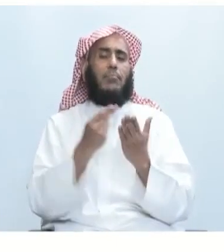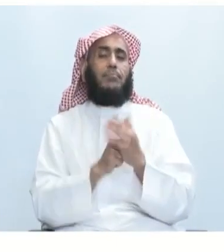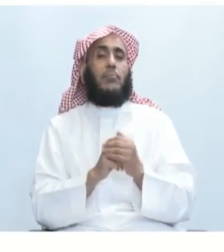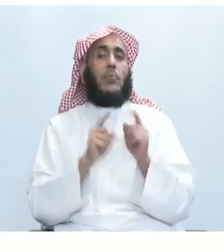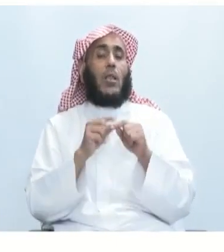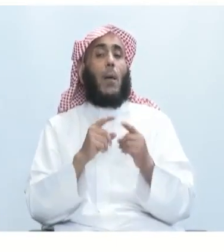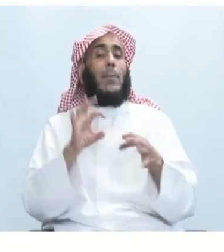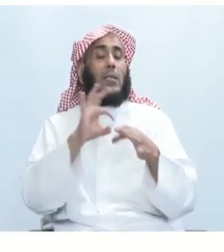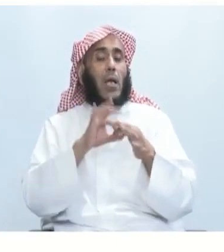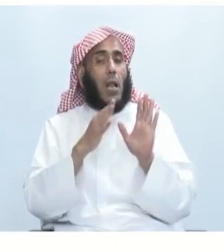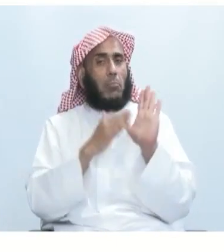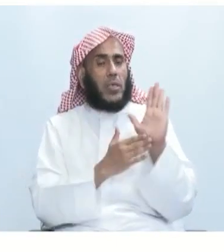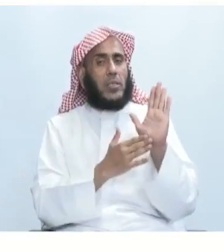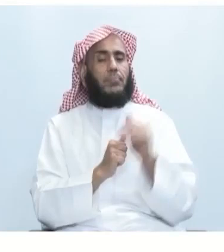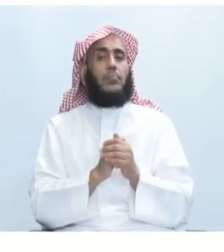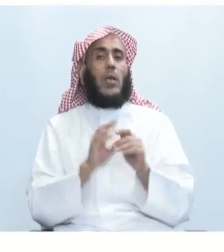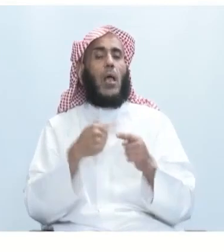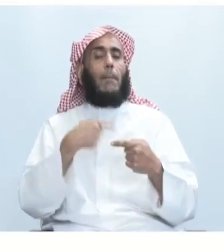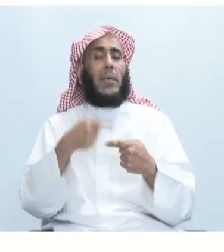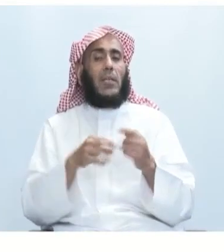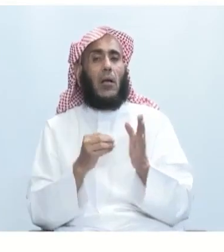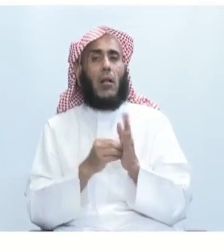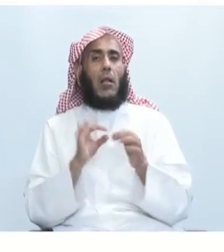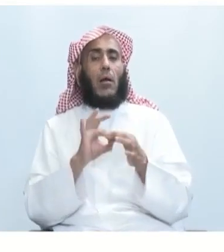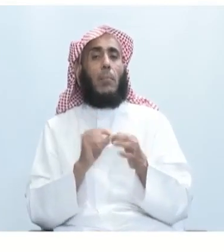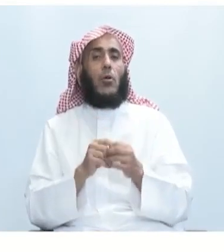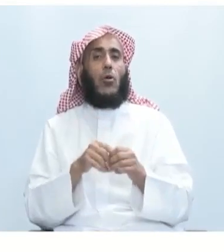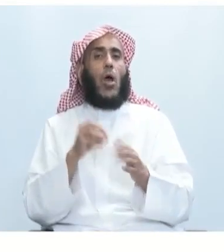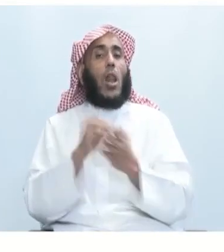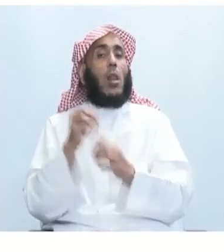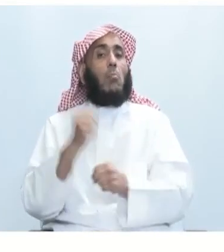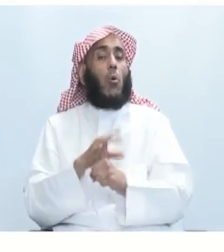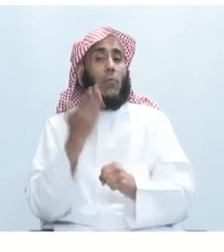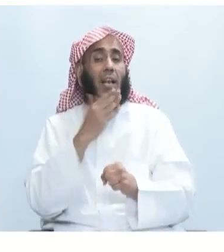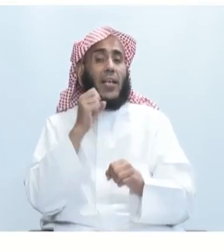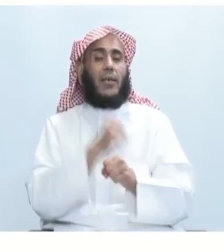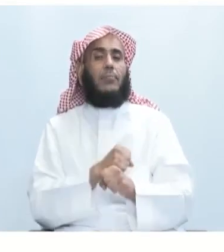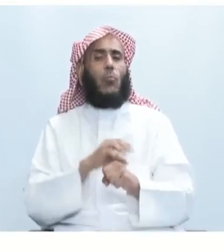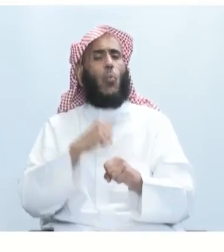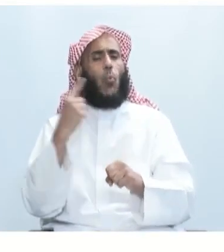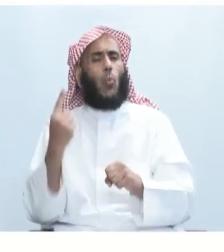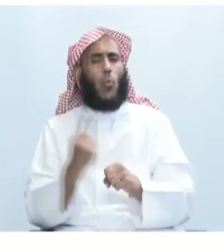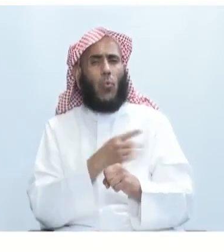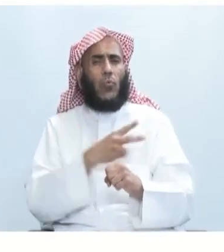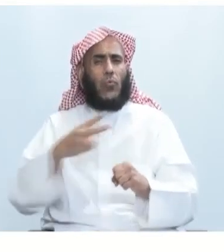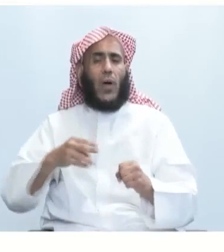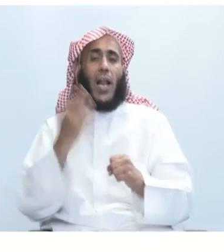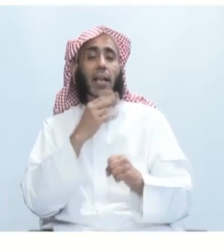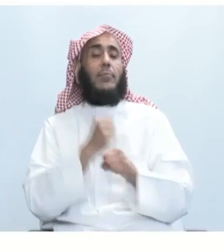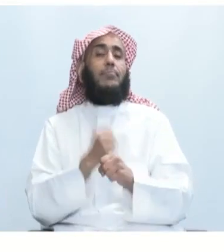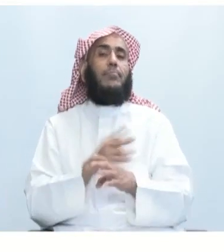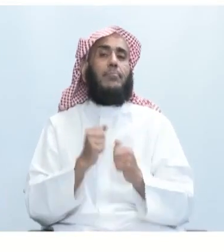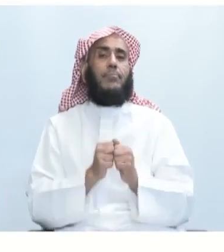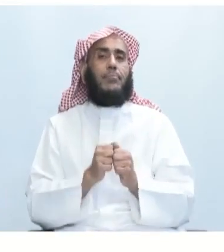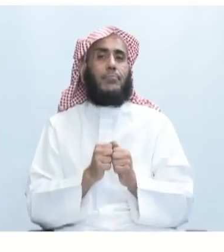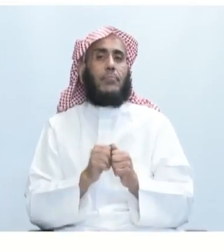وهذا ما يتعلق بالنص ايضا ما يتعلق بظروف الموقف القرائي ظروف الموقف القرائي وظروف موقف